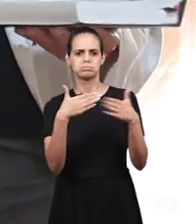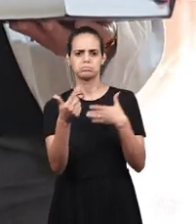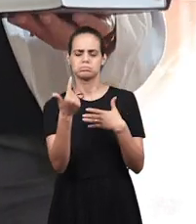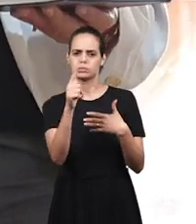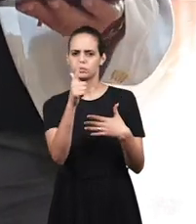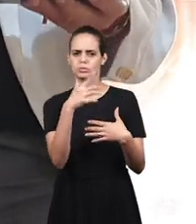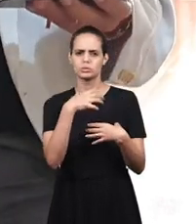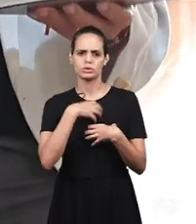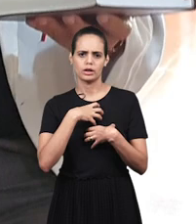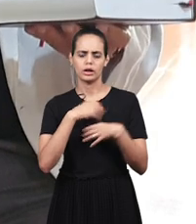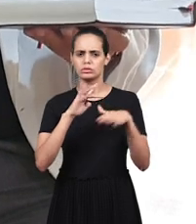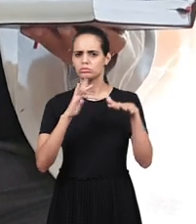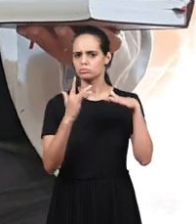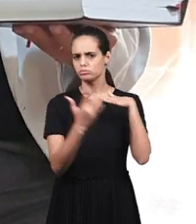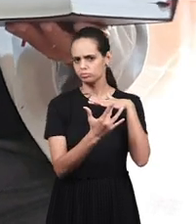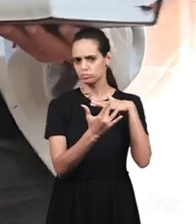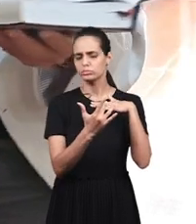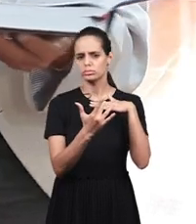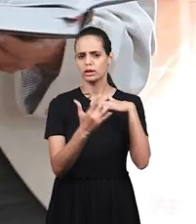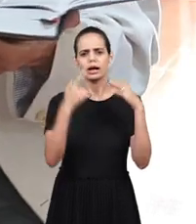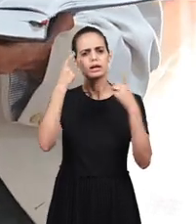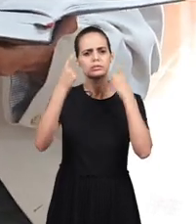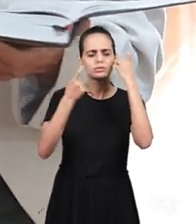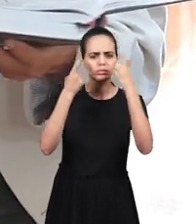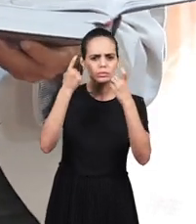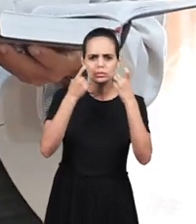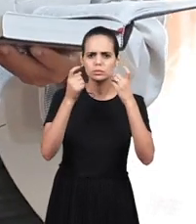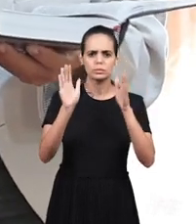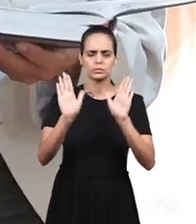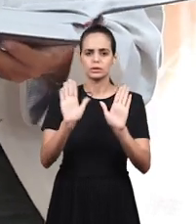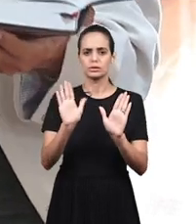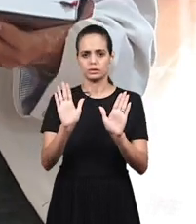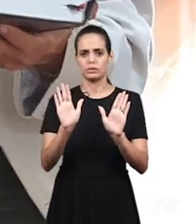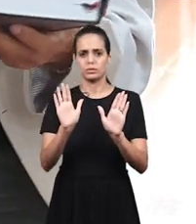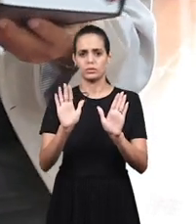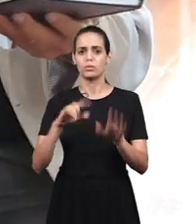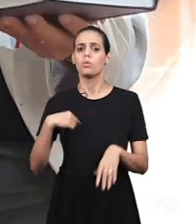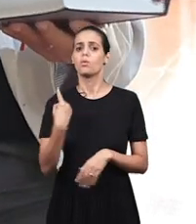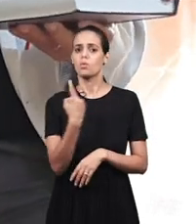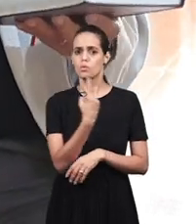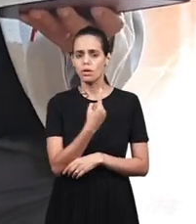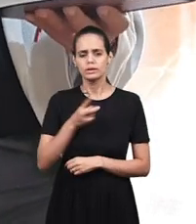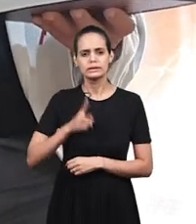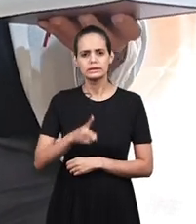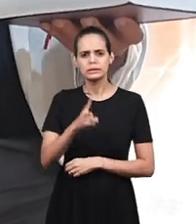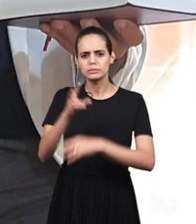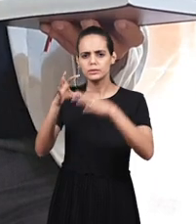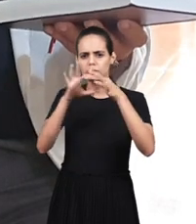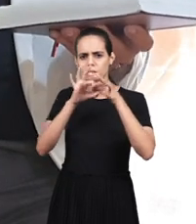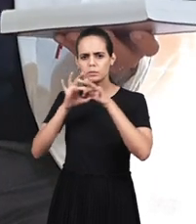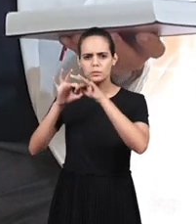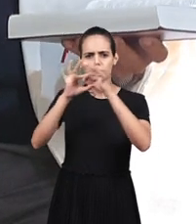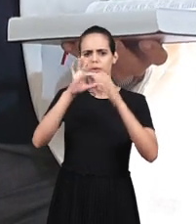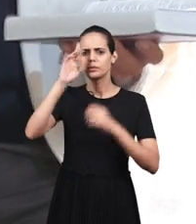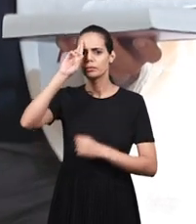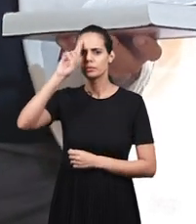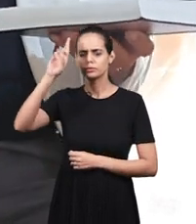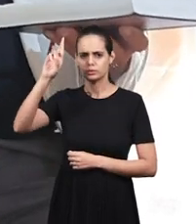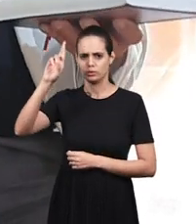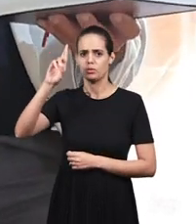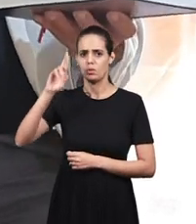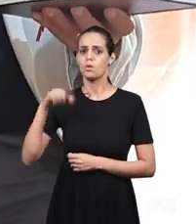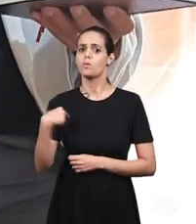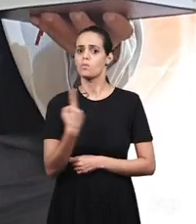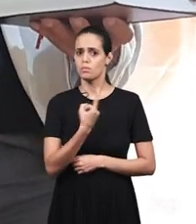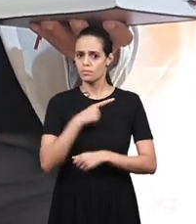программу какую-то из любопытства. Молитесь у ног Господних. Это